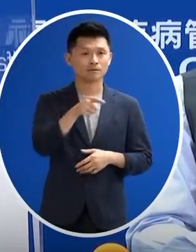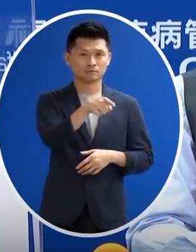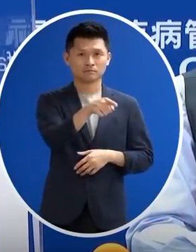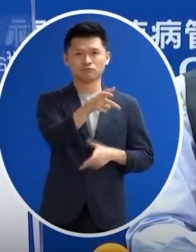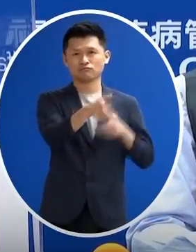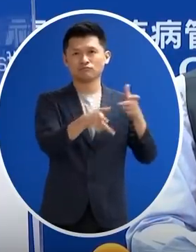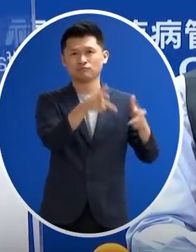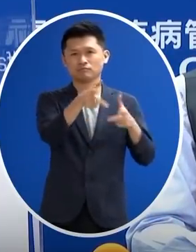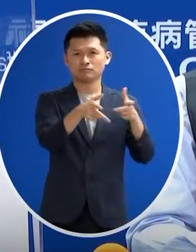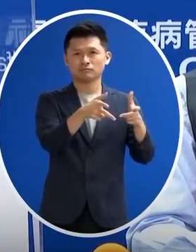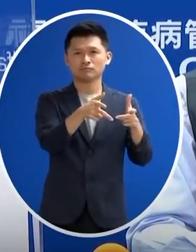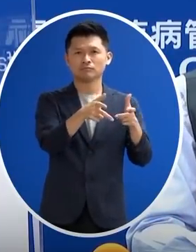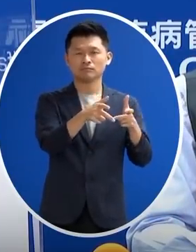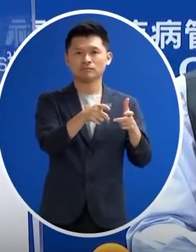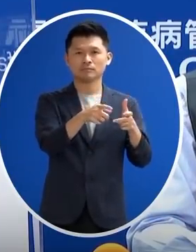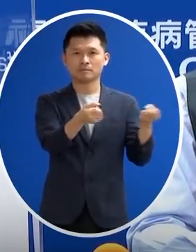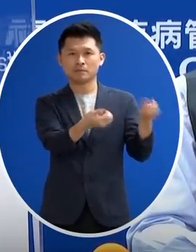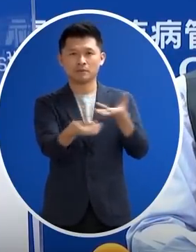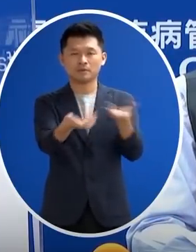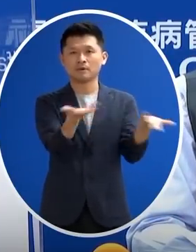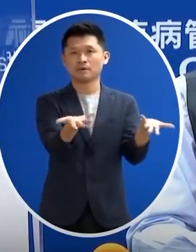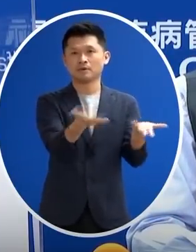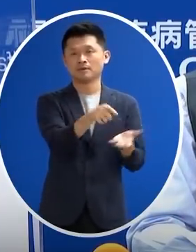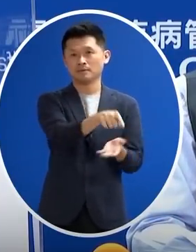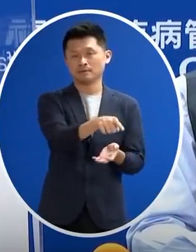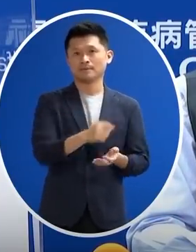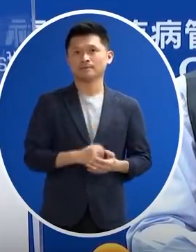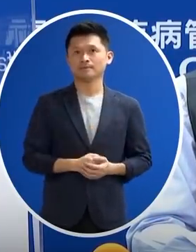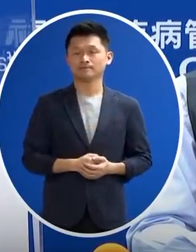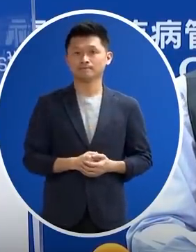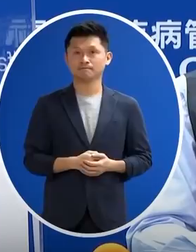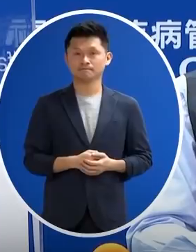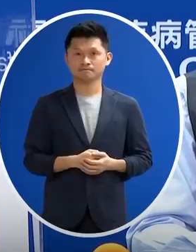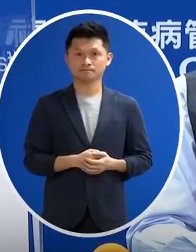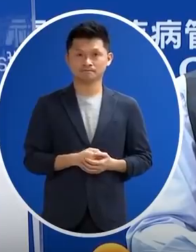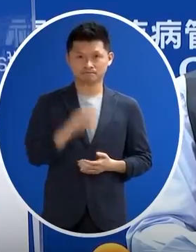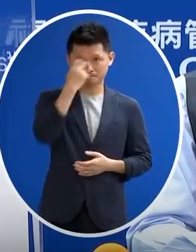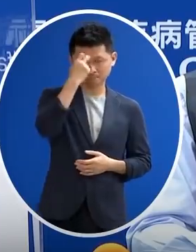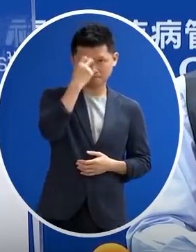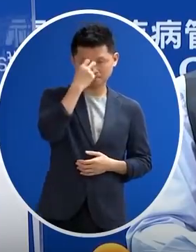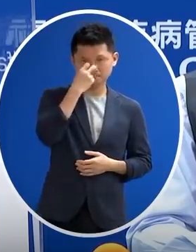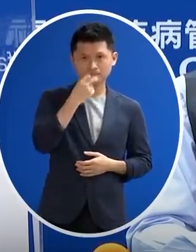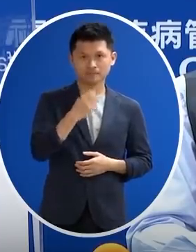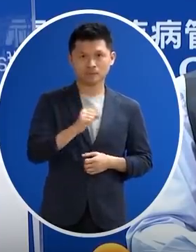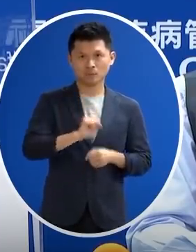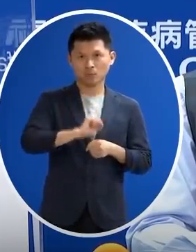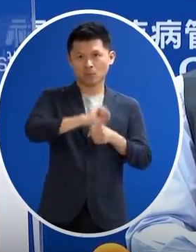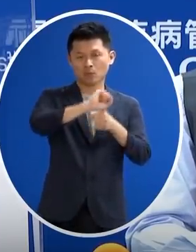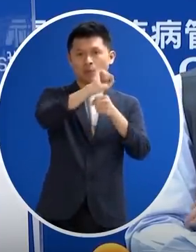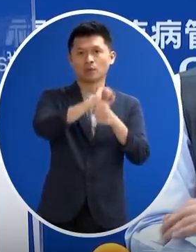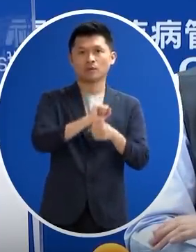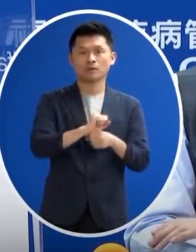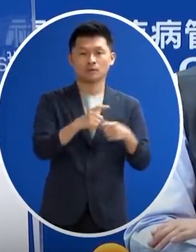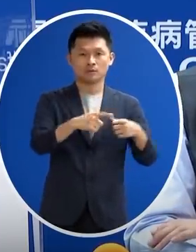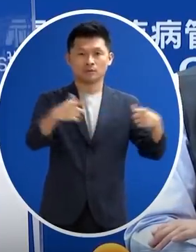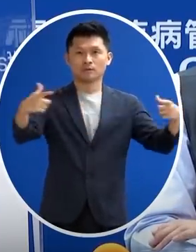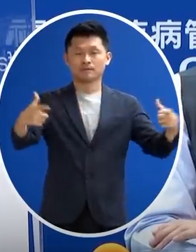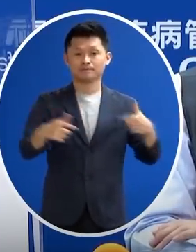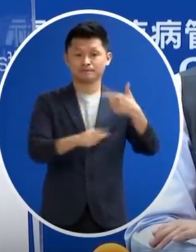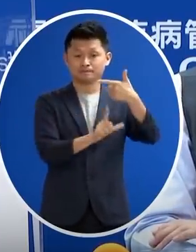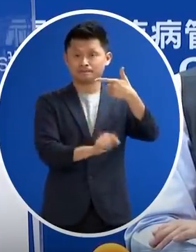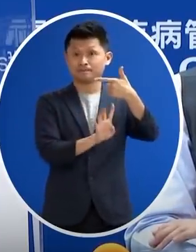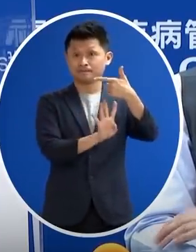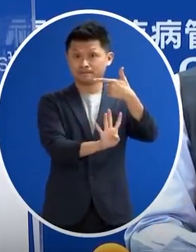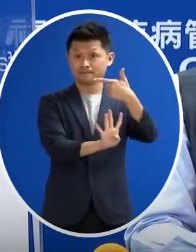苗栗相关的电子厂的群聚哈，那像我们的整体的筛检的效率也提高，范围也大。我们大概从